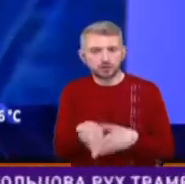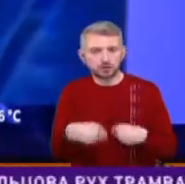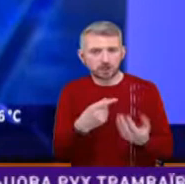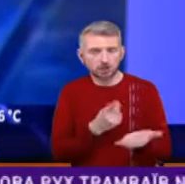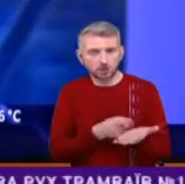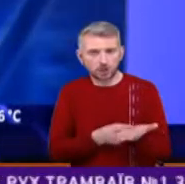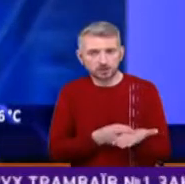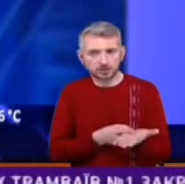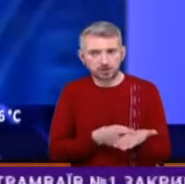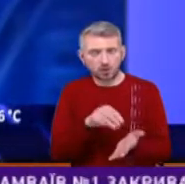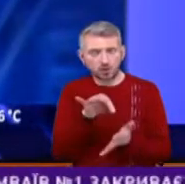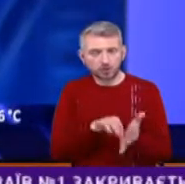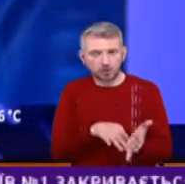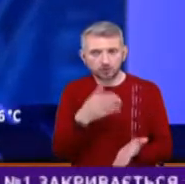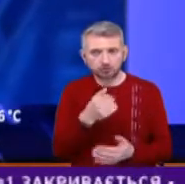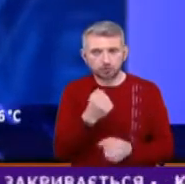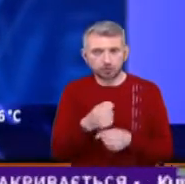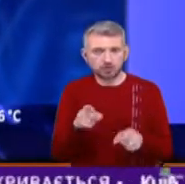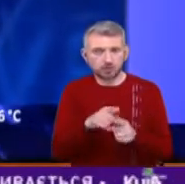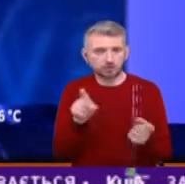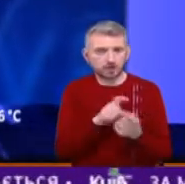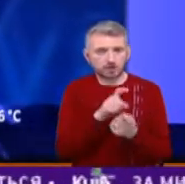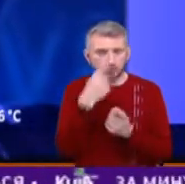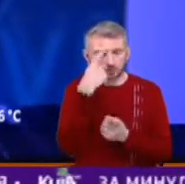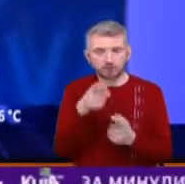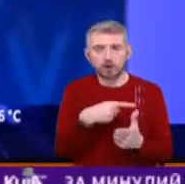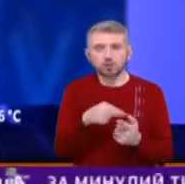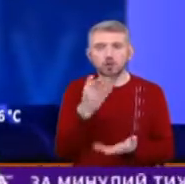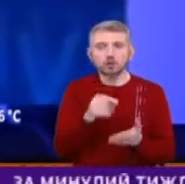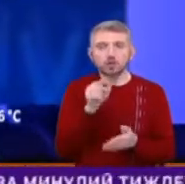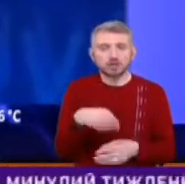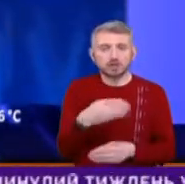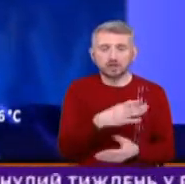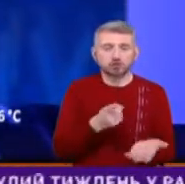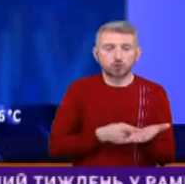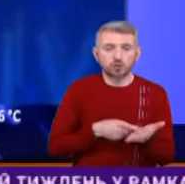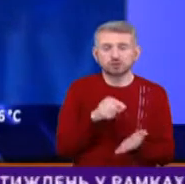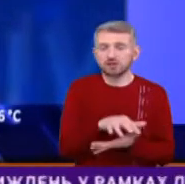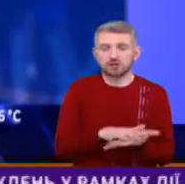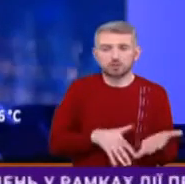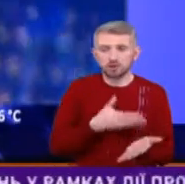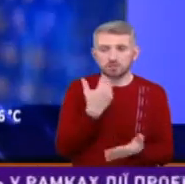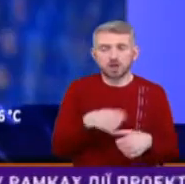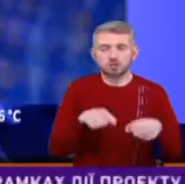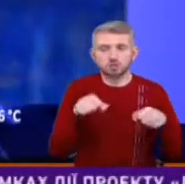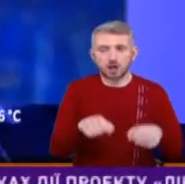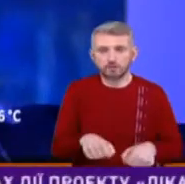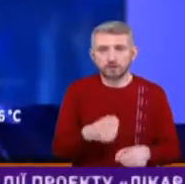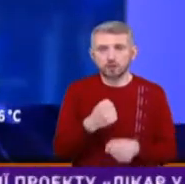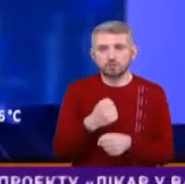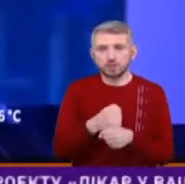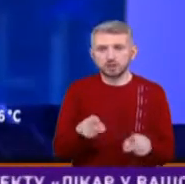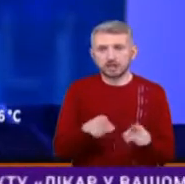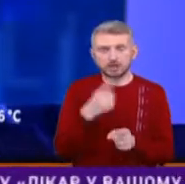докази одразу, якщо робиш вже таку скандальну заяву, або якщо ти не даєш доказів, то ти, вибачте, не маєш права робити